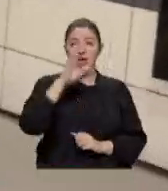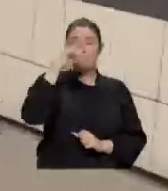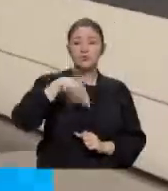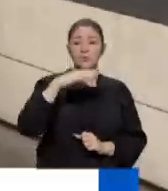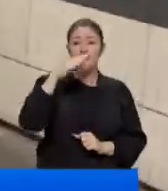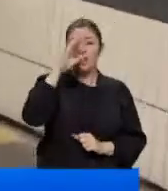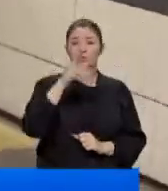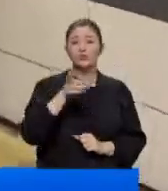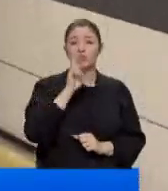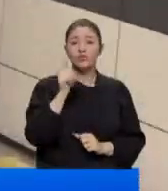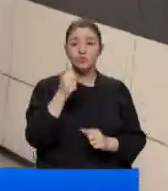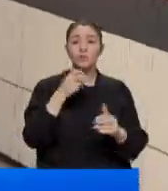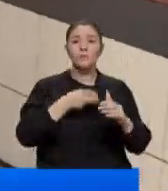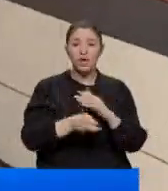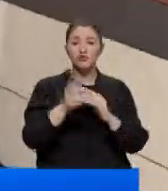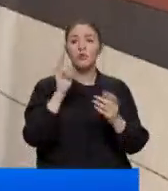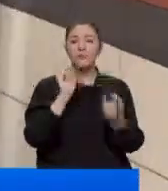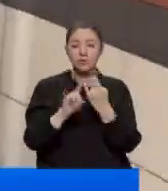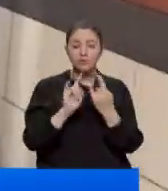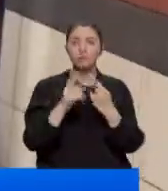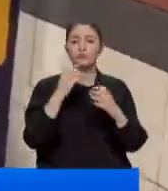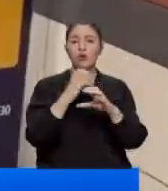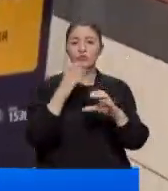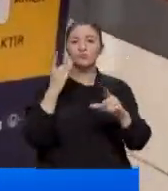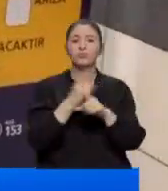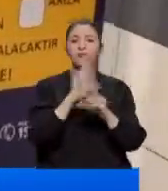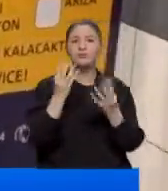İstanbul'da bayramın son günü metro, metrobüs, otobüs ve tramvay